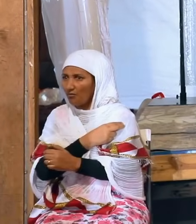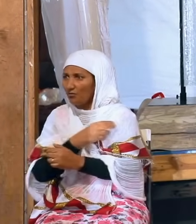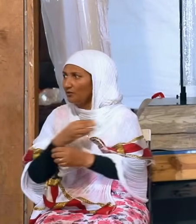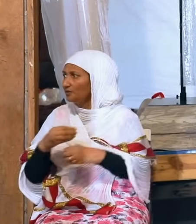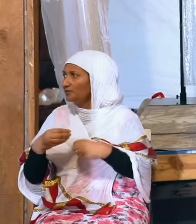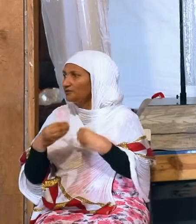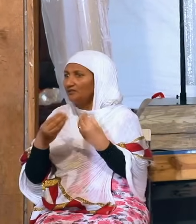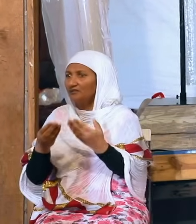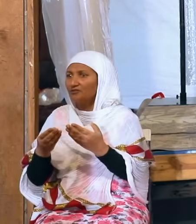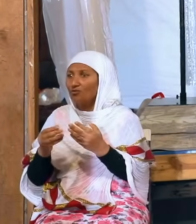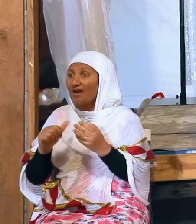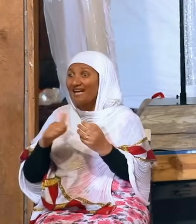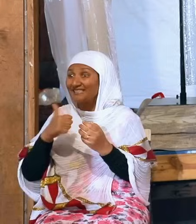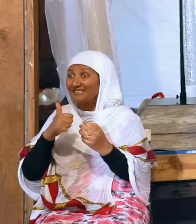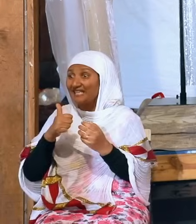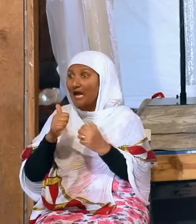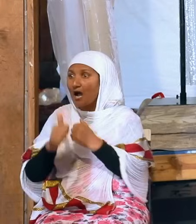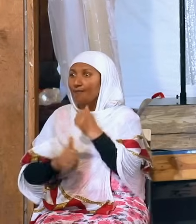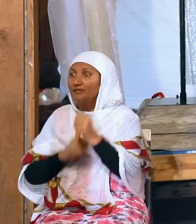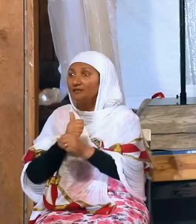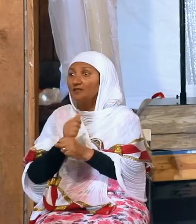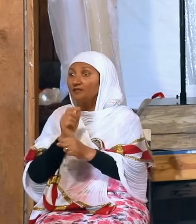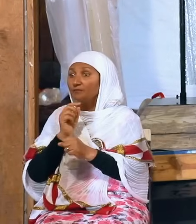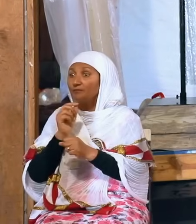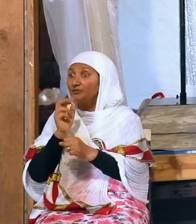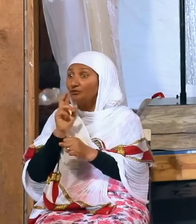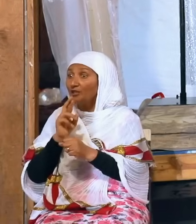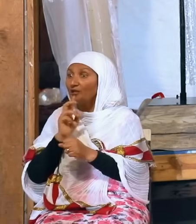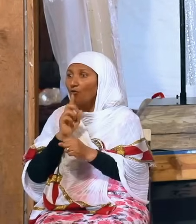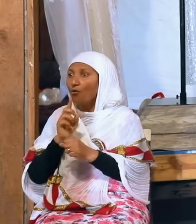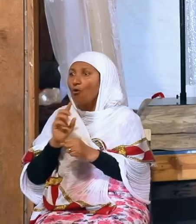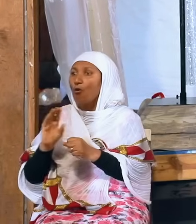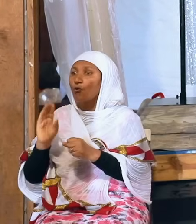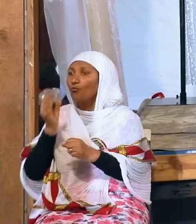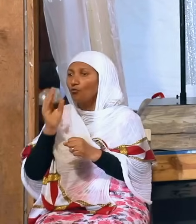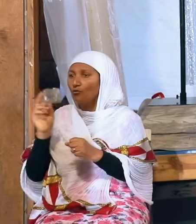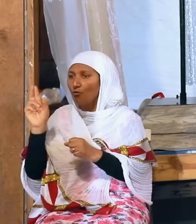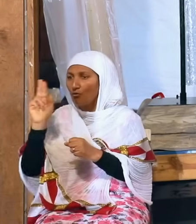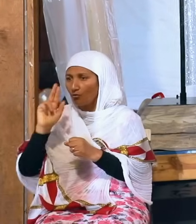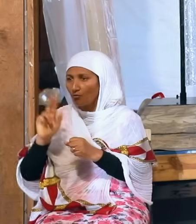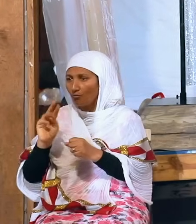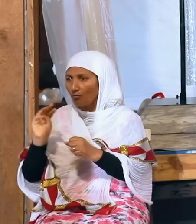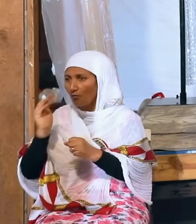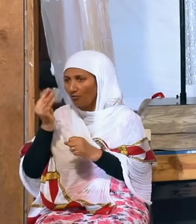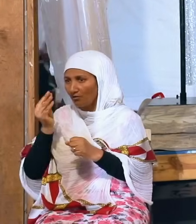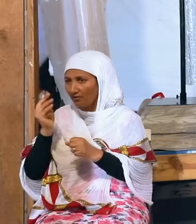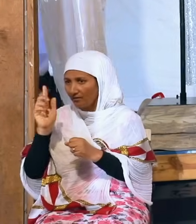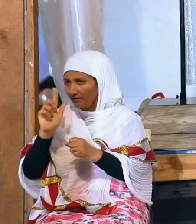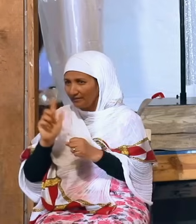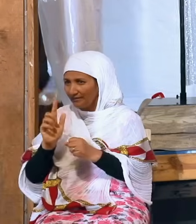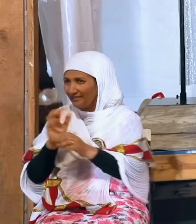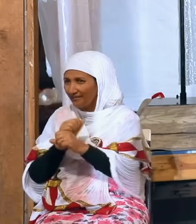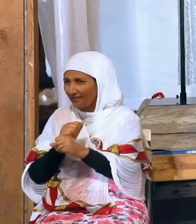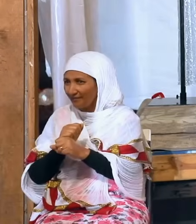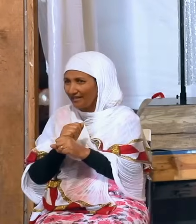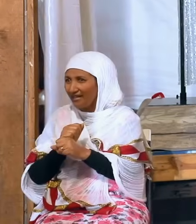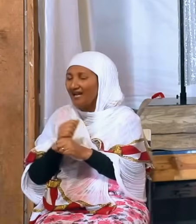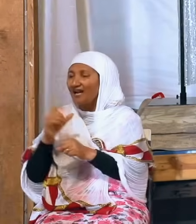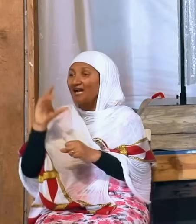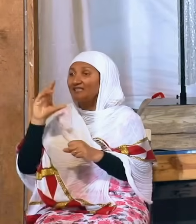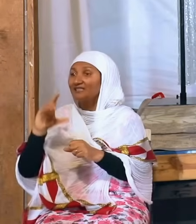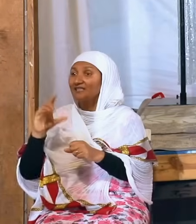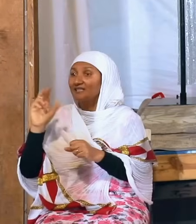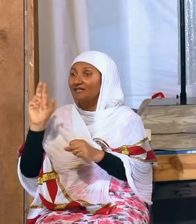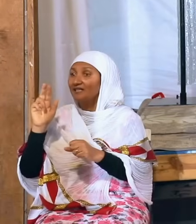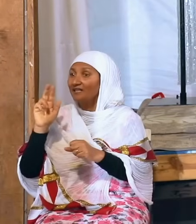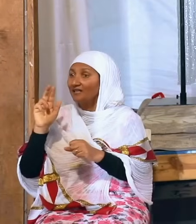10 አመት ብቻ ነው ከፍተኛው ሆርሞን እየተቀበለው አንድ ሰው ጾታውን በመቀየር ሄዶ ካንሰር ሳይዘው የሚቆይ እንጂ